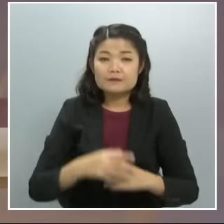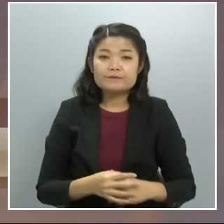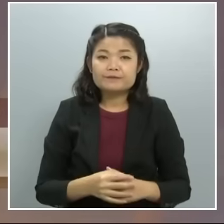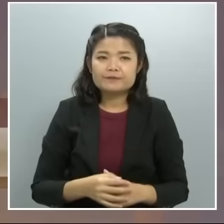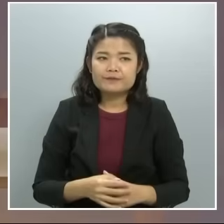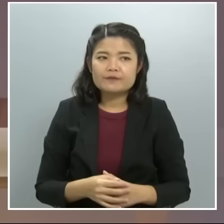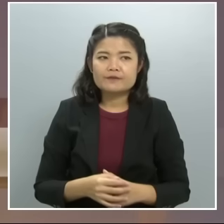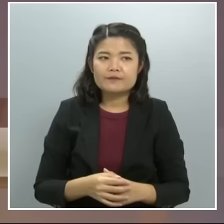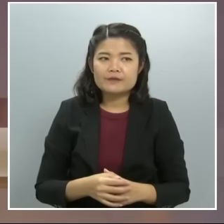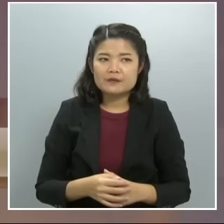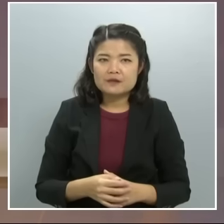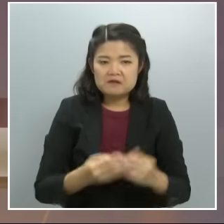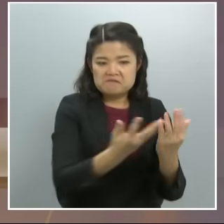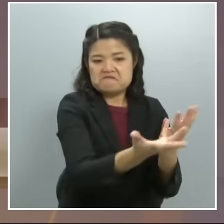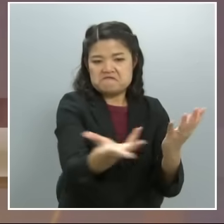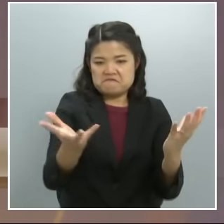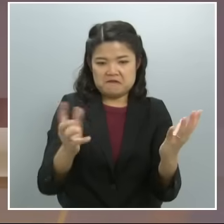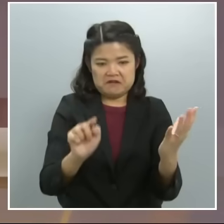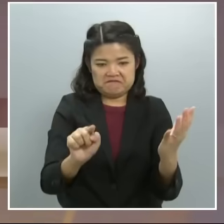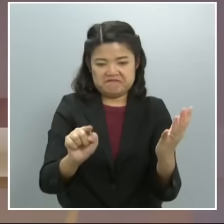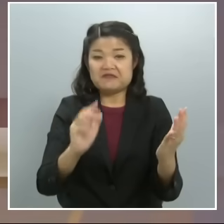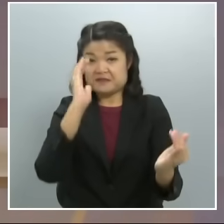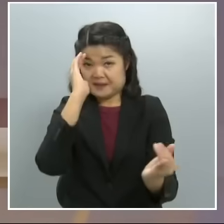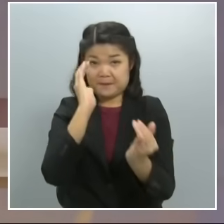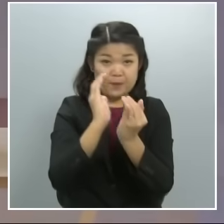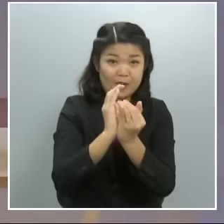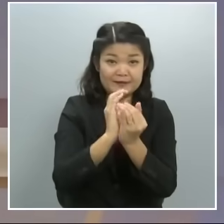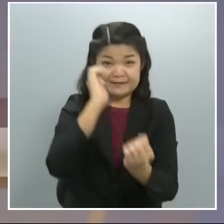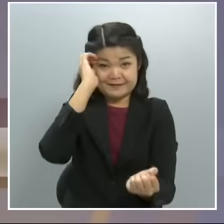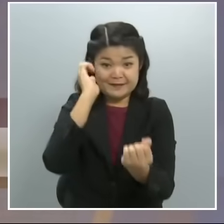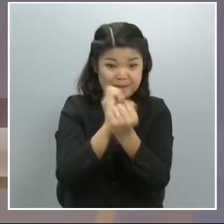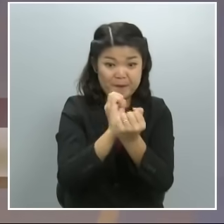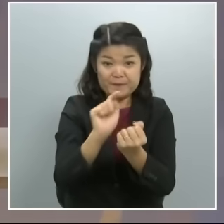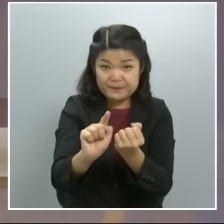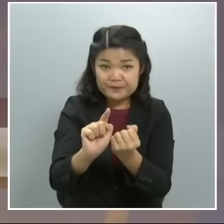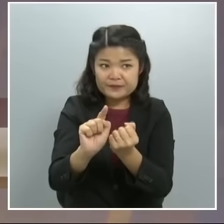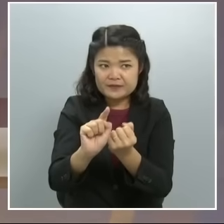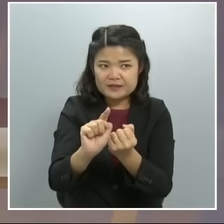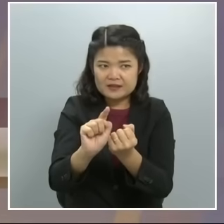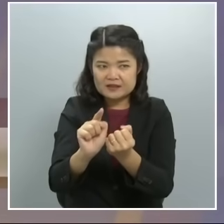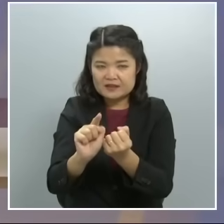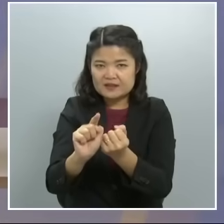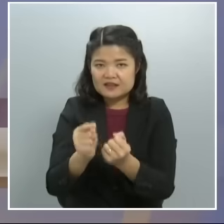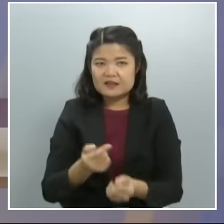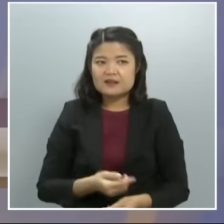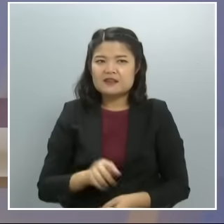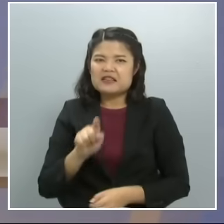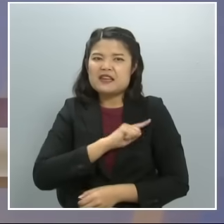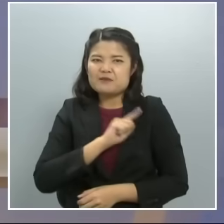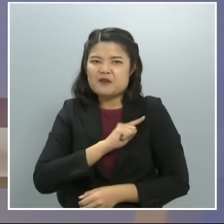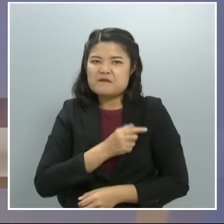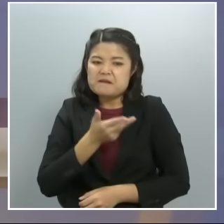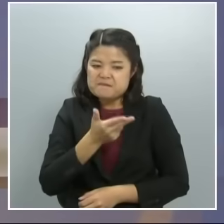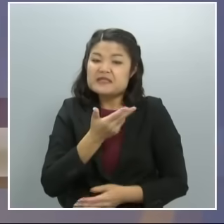พบว่าตำรวจคนนี้ขับรถนำขบวนไปคนซื้อปืนในโครงการสวัสดิการตำรวจเอามาให้ก